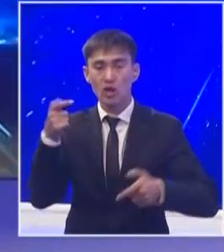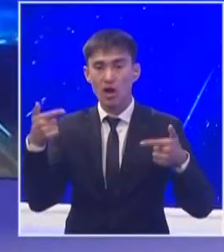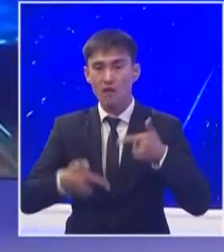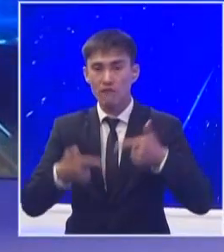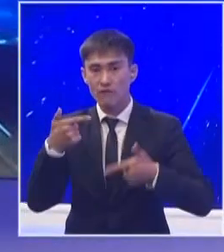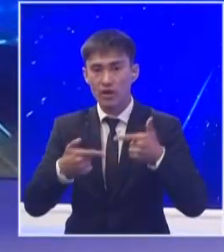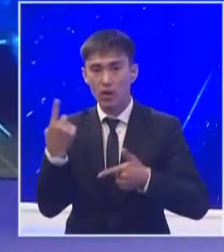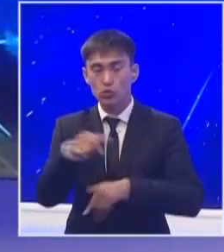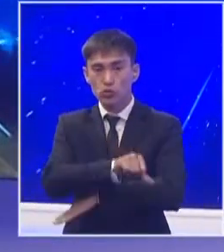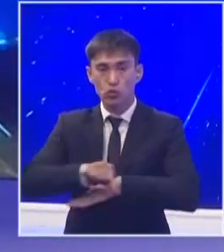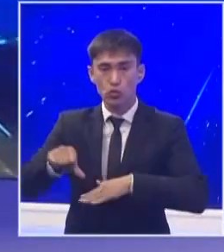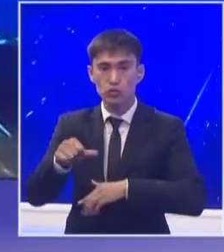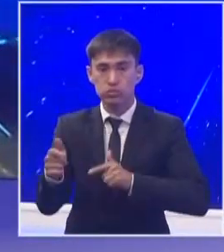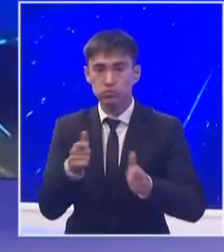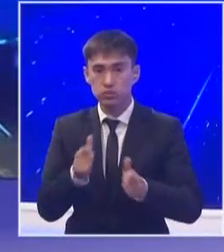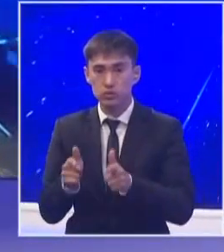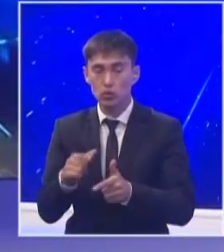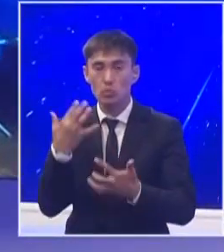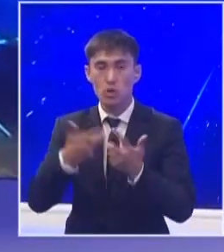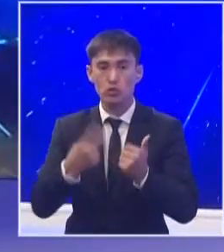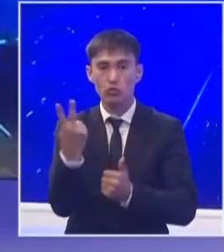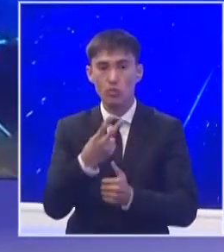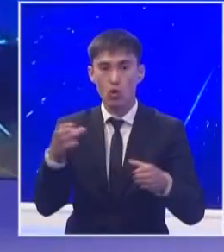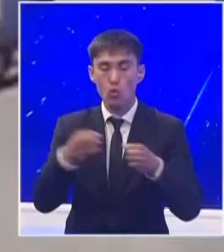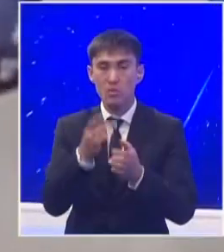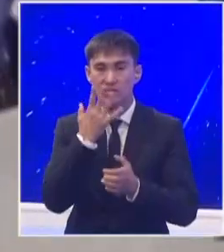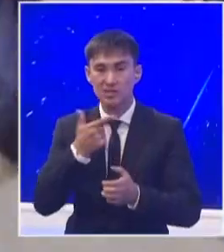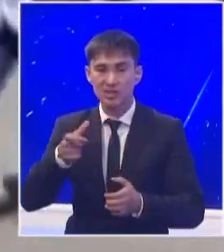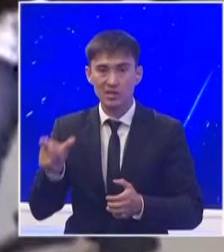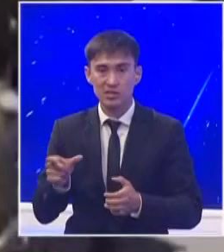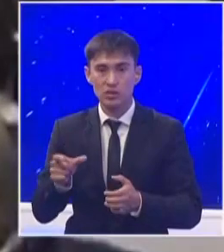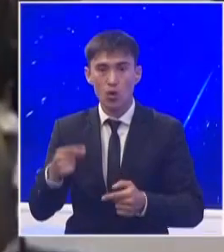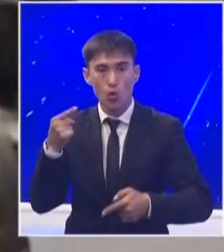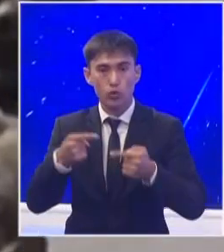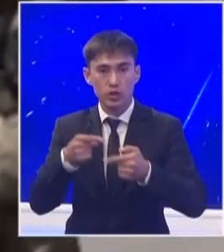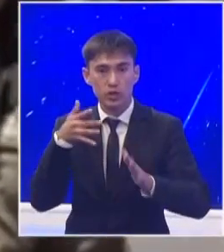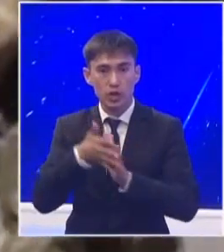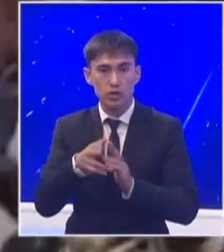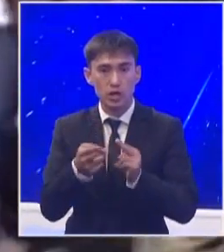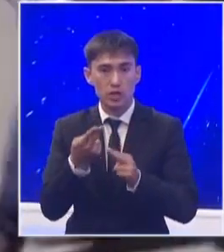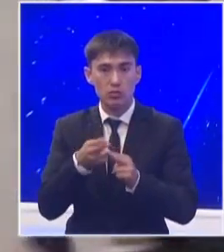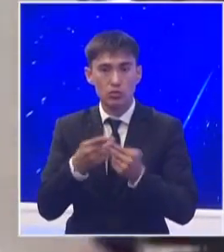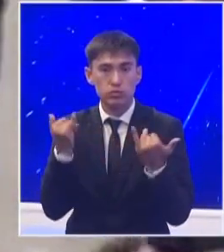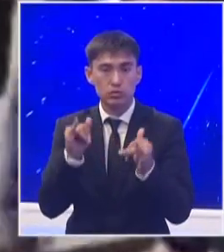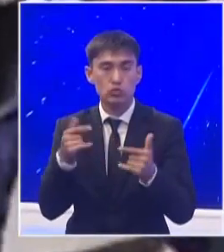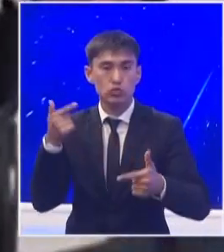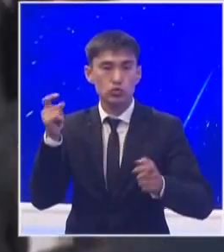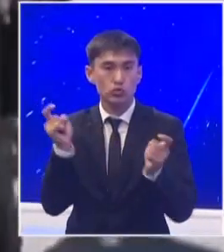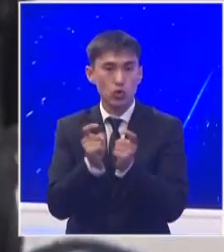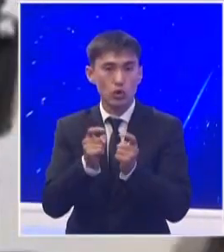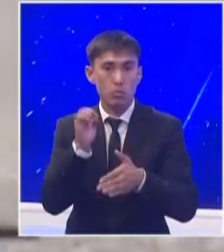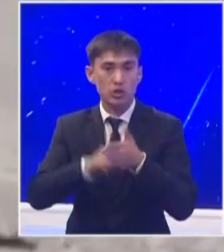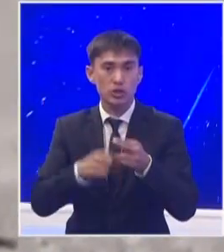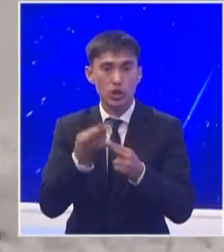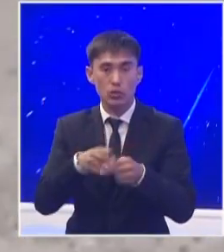На одной из улиц завязалась перестрелка между двумя группами иностранных граждан. Уточняется, что этому предшествовала ссора, причина